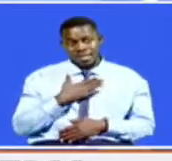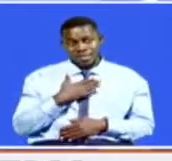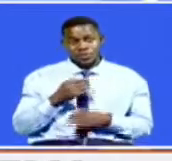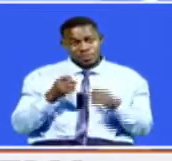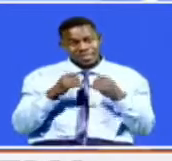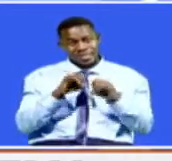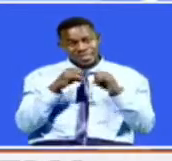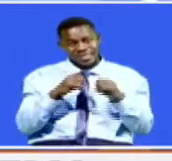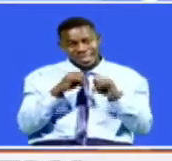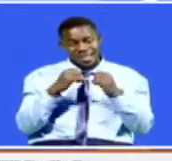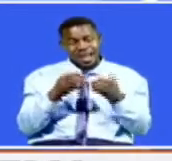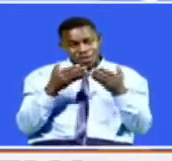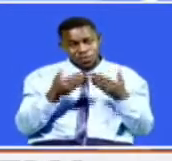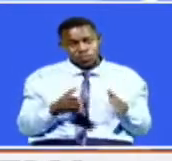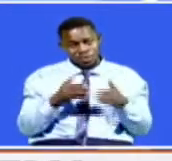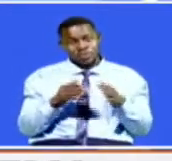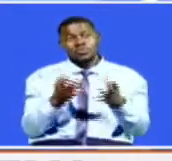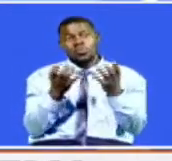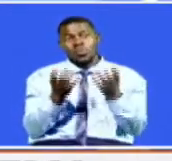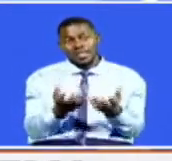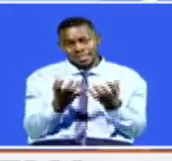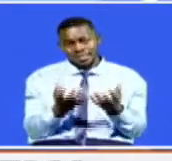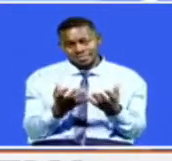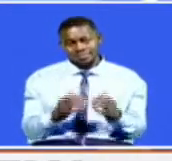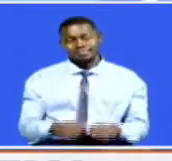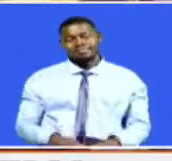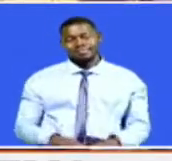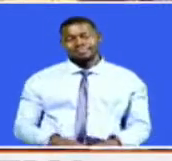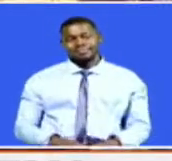also, and also to be fit.